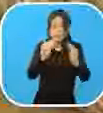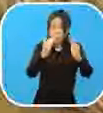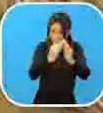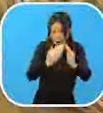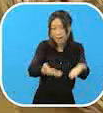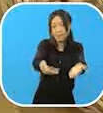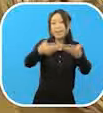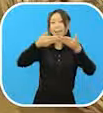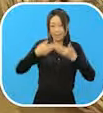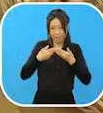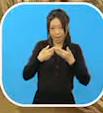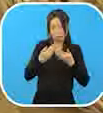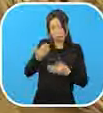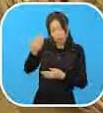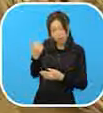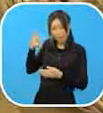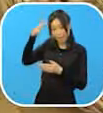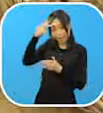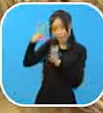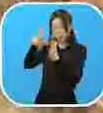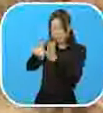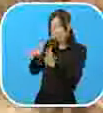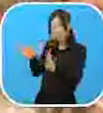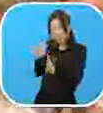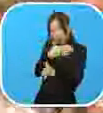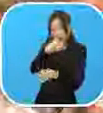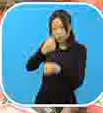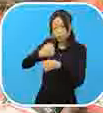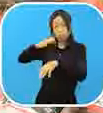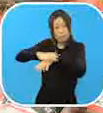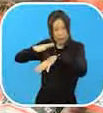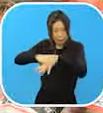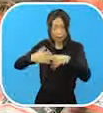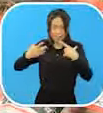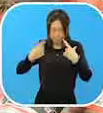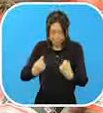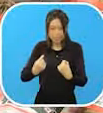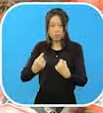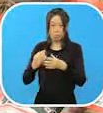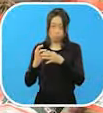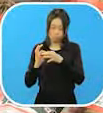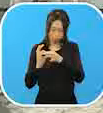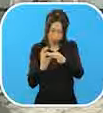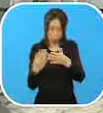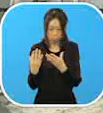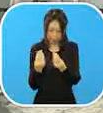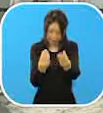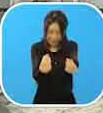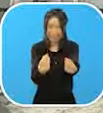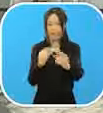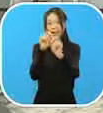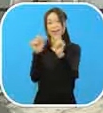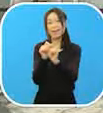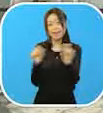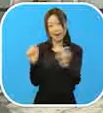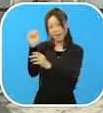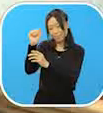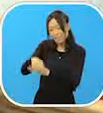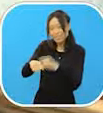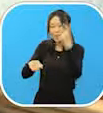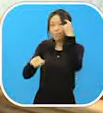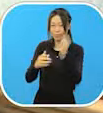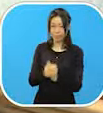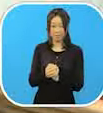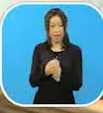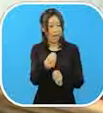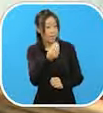ね、江戸時代からの製法を忠実に守り続けてきた結果だと思っております。 食べてみたいですね。 はい、